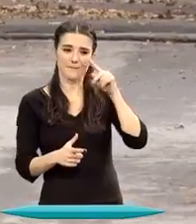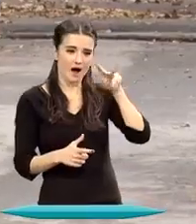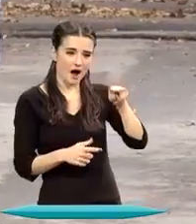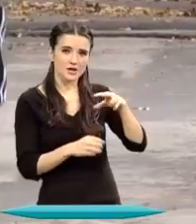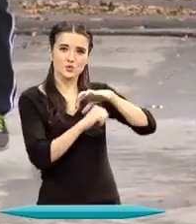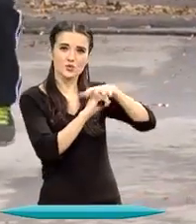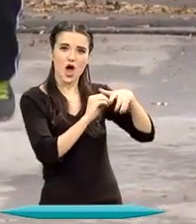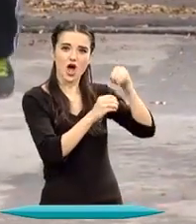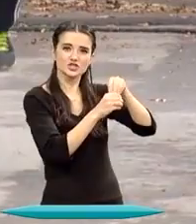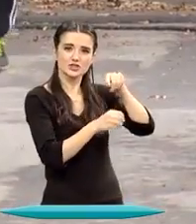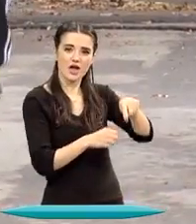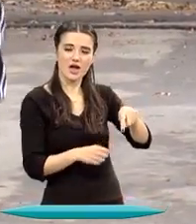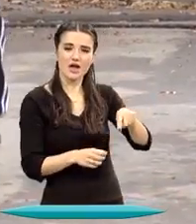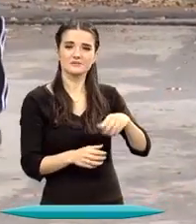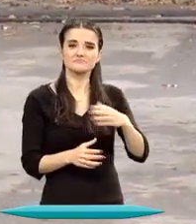bakarlar dünyaya.